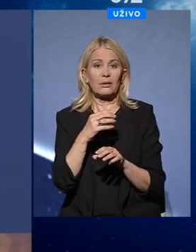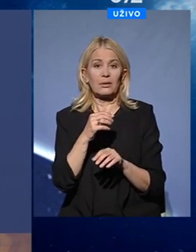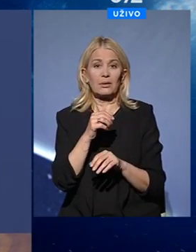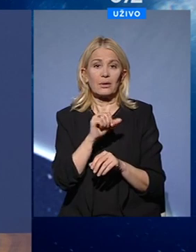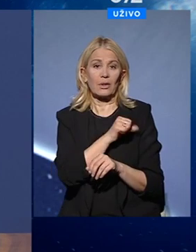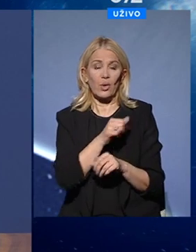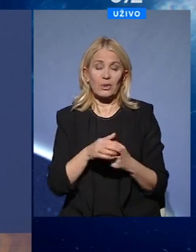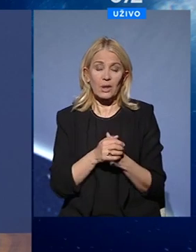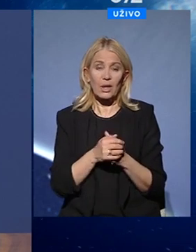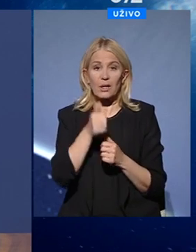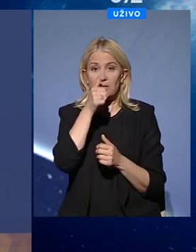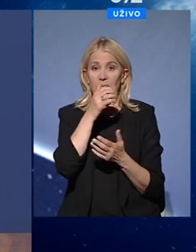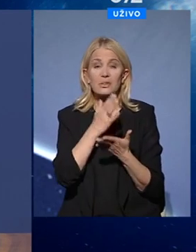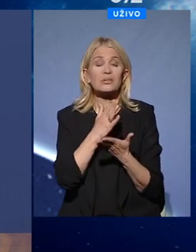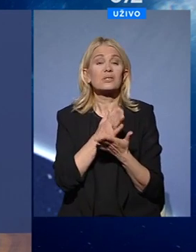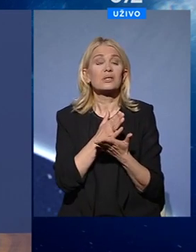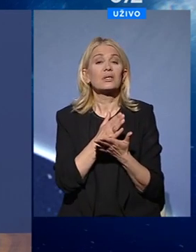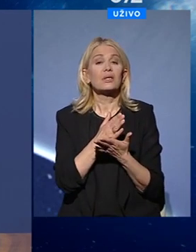Što se tiče